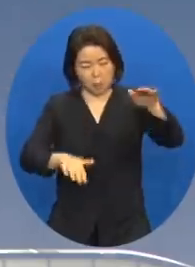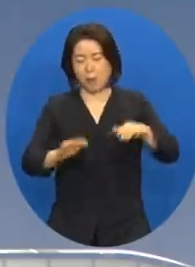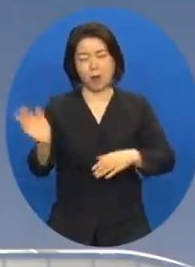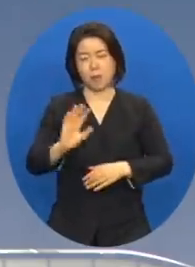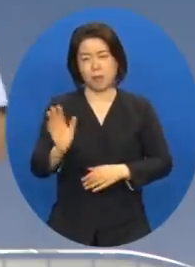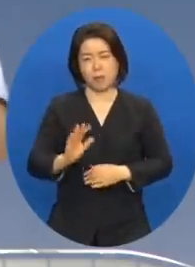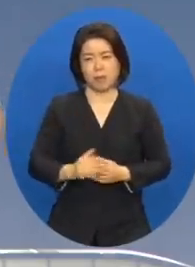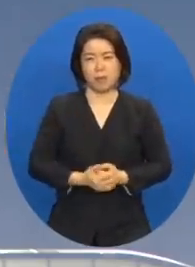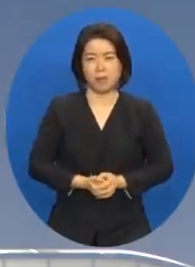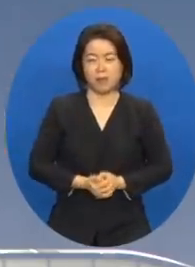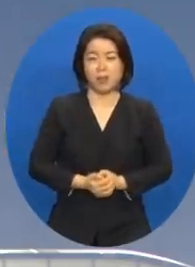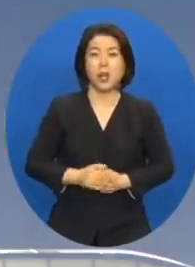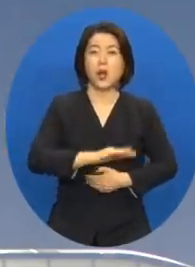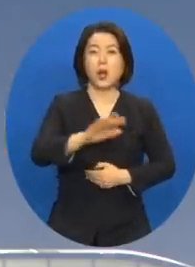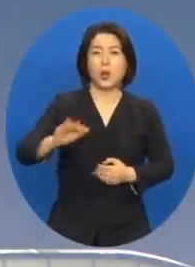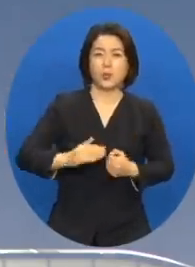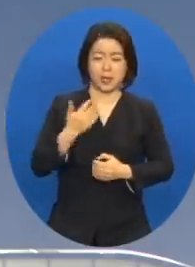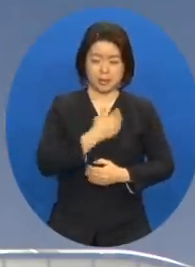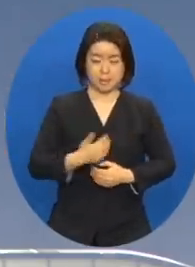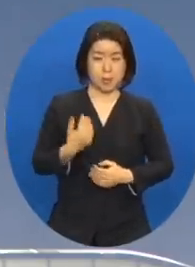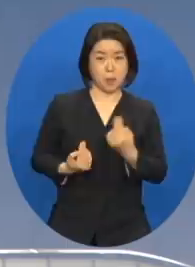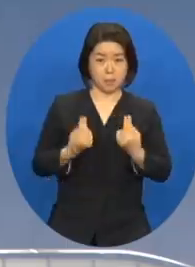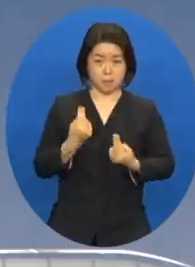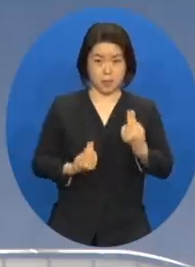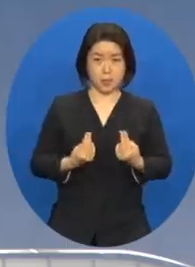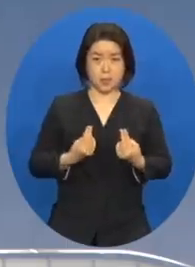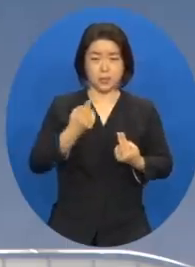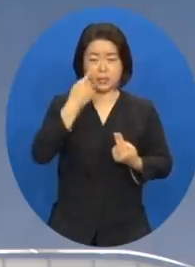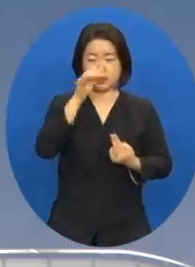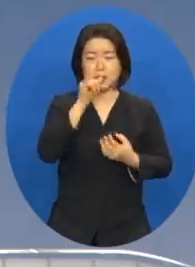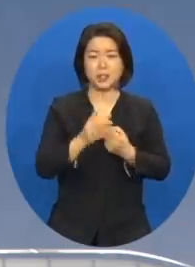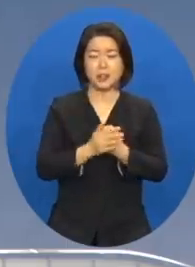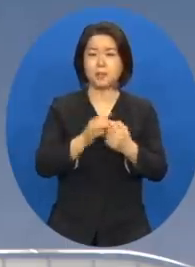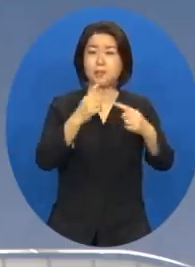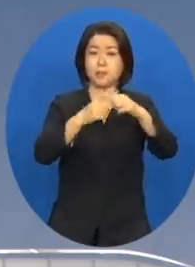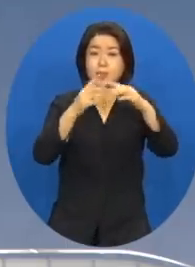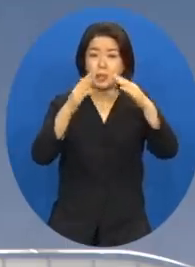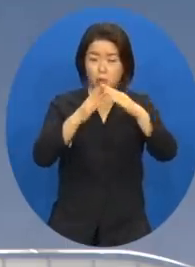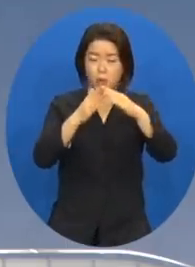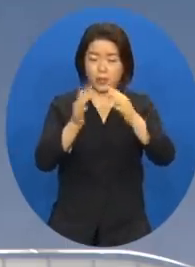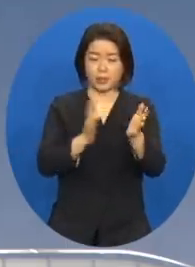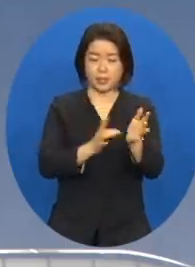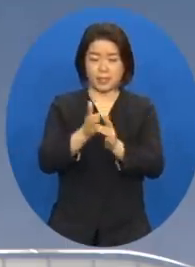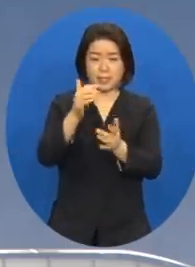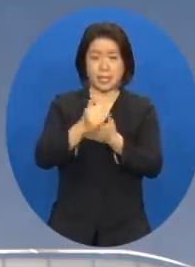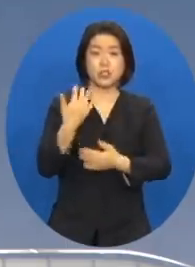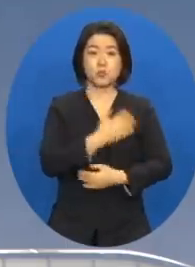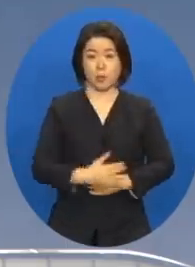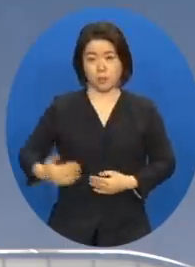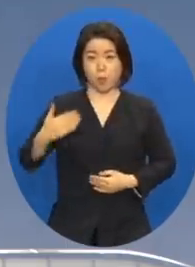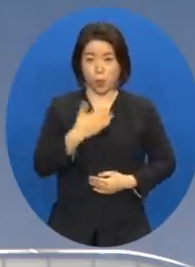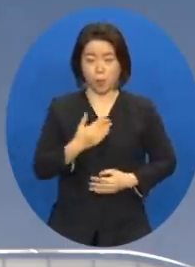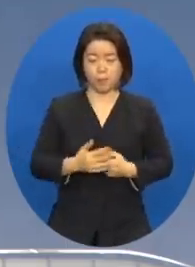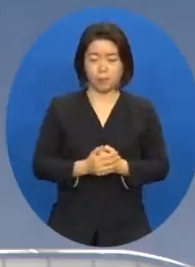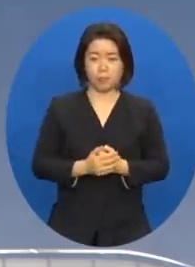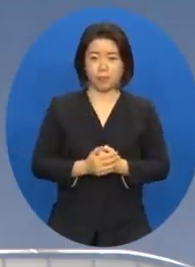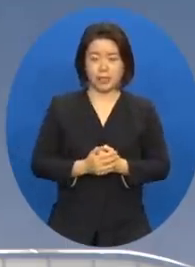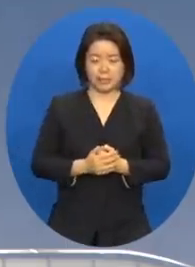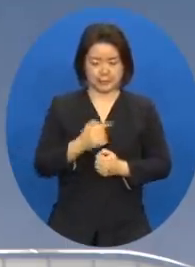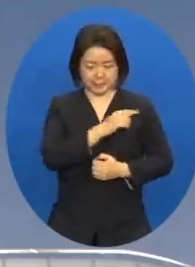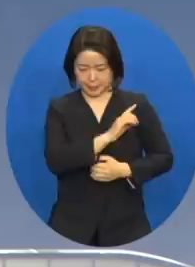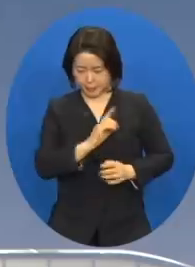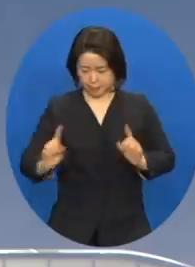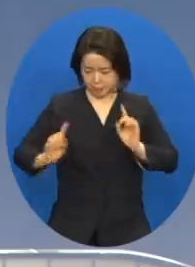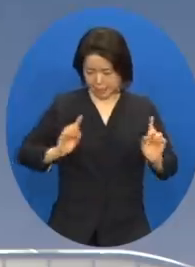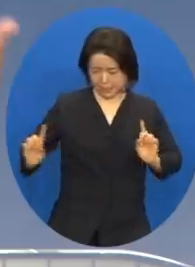있겠습니까? 우리 몸을 비유하셨는데 교회가 예수님의 몸이죠. 그 몸을 이루는 여러